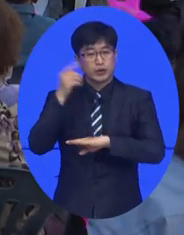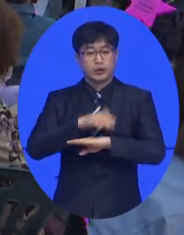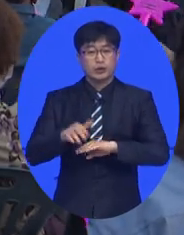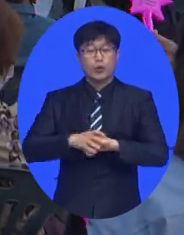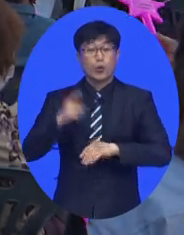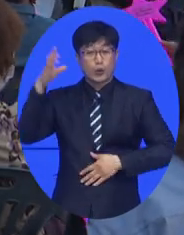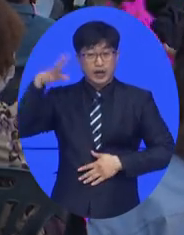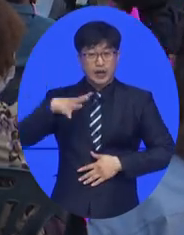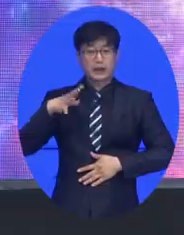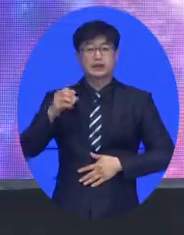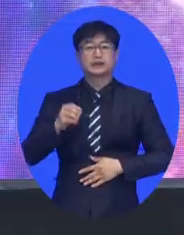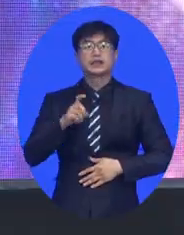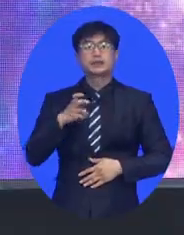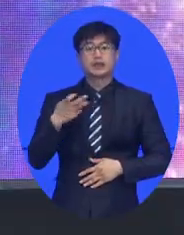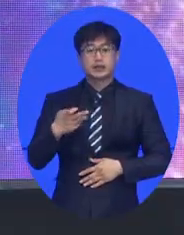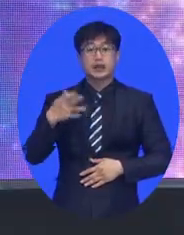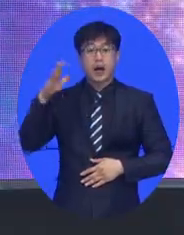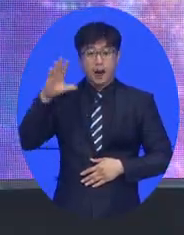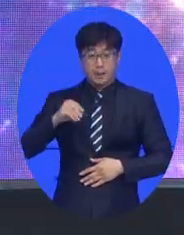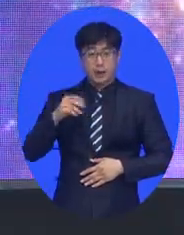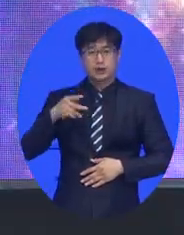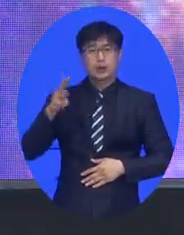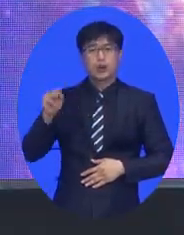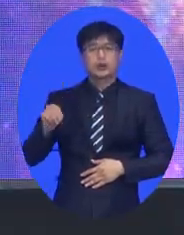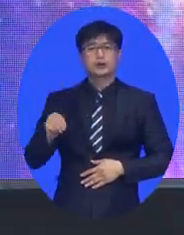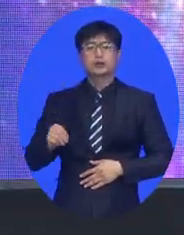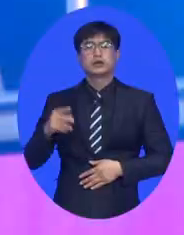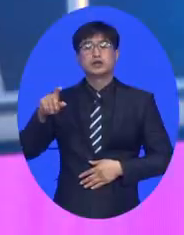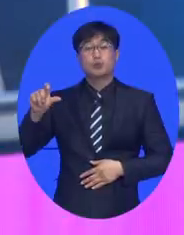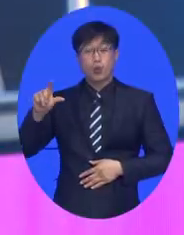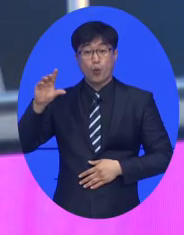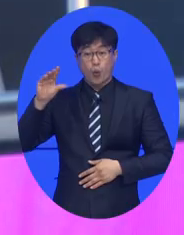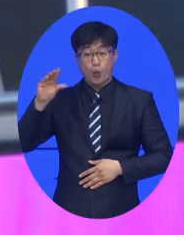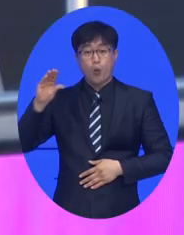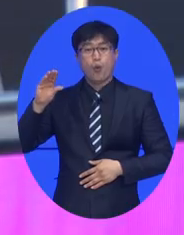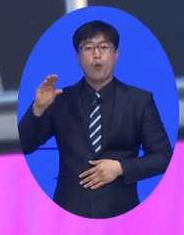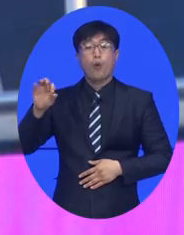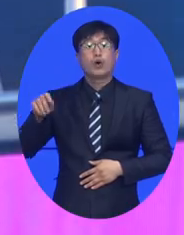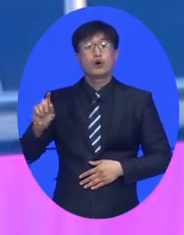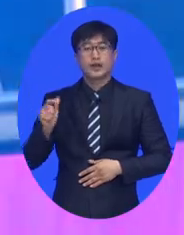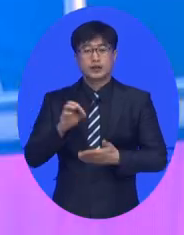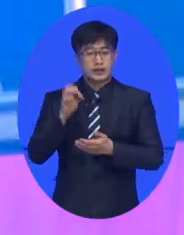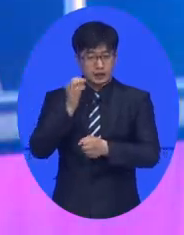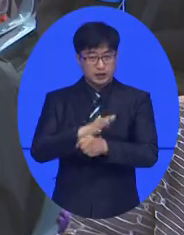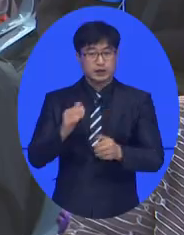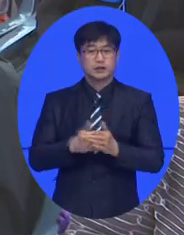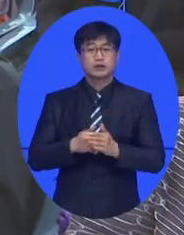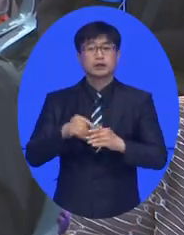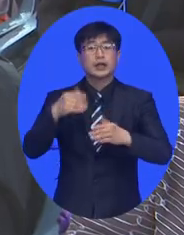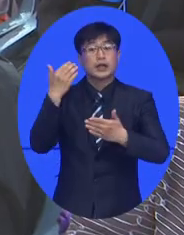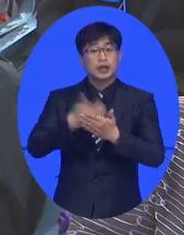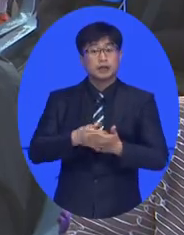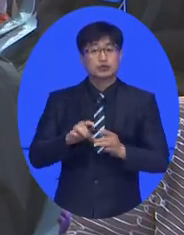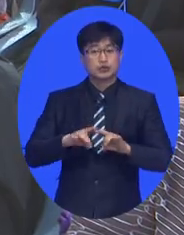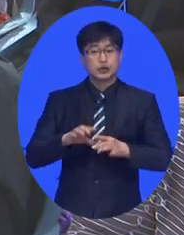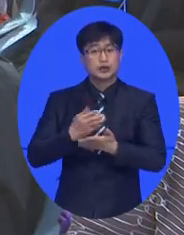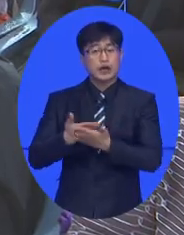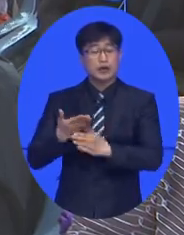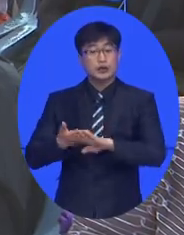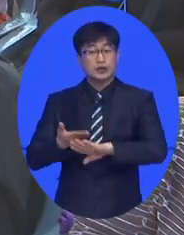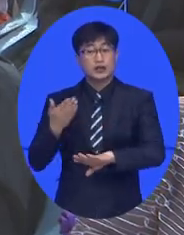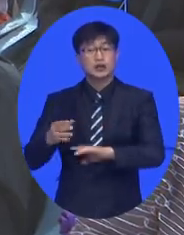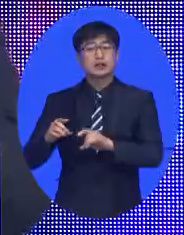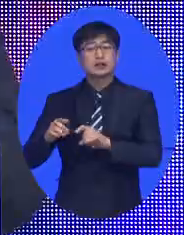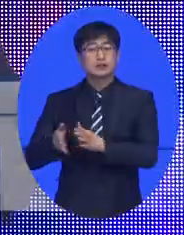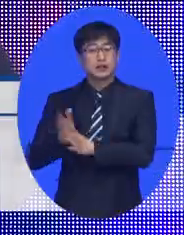총 17만 킬로와트를 1킬로와트시당 15원에 구매했습니다. 체육대회에 쓰고 남은 전력은 다른 시 사업에 활용할